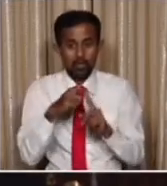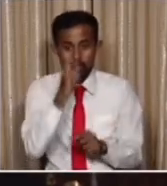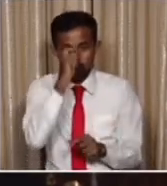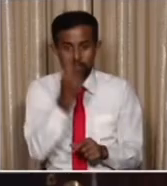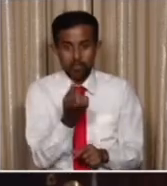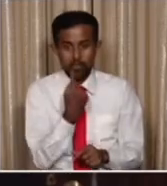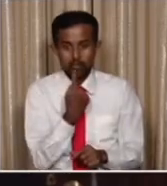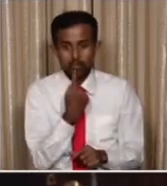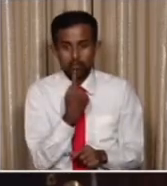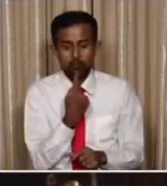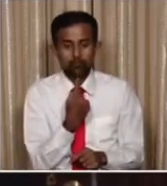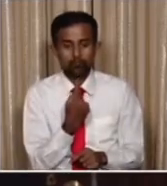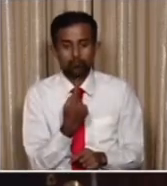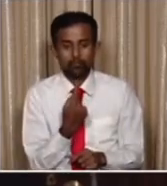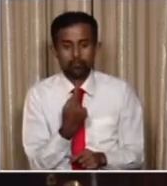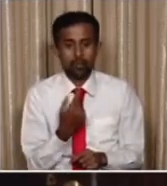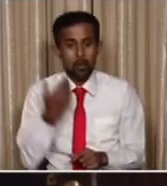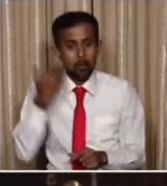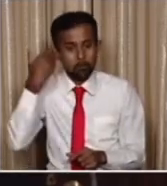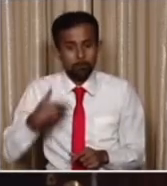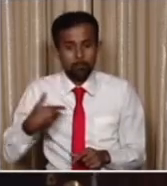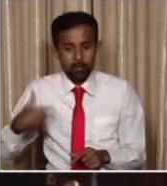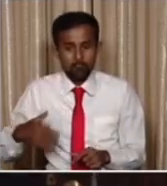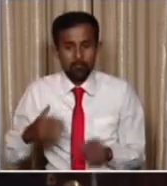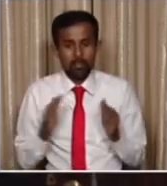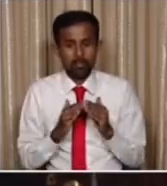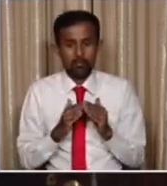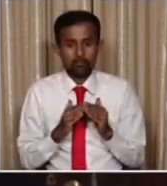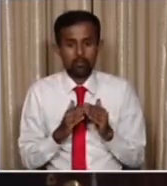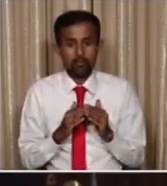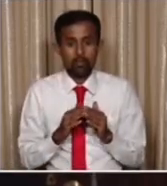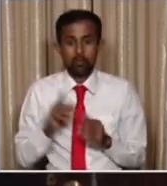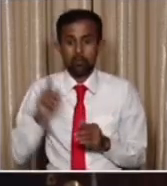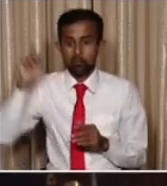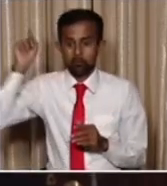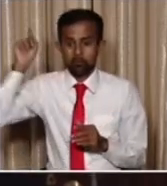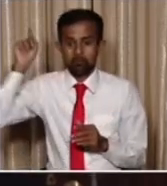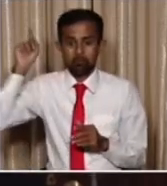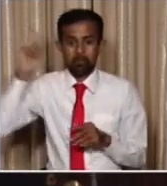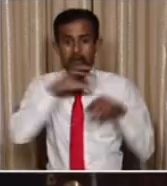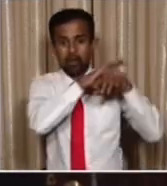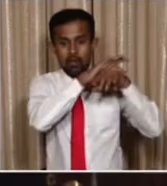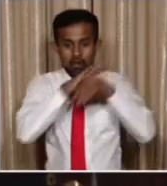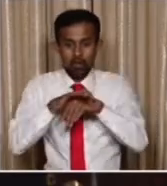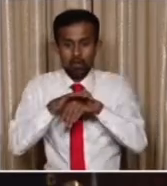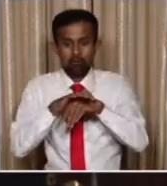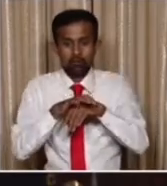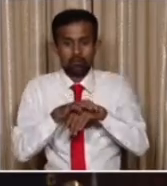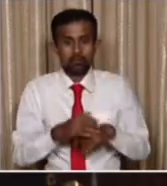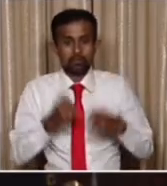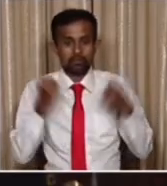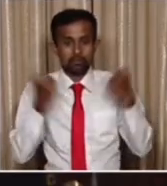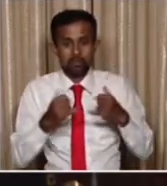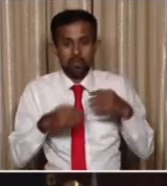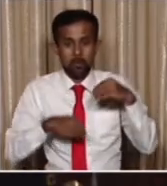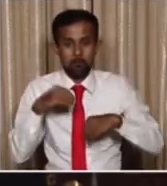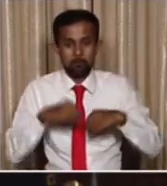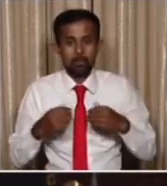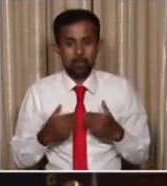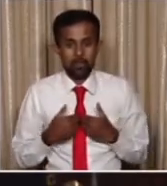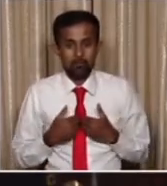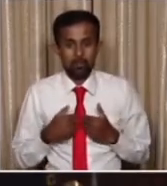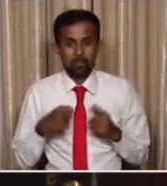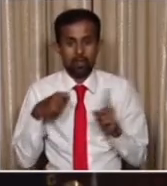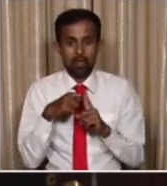කිව්වා අර මරණයට පත්වෙච්ච අයගේ ගෙවල් වල මේ ගැලරියට ගෙනල්ලා කාලකන්ණි දේශපාලනයක් මමත්